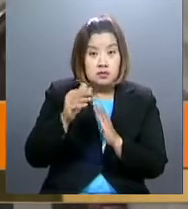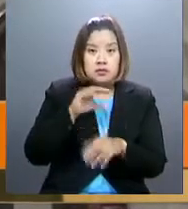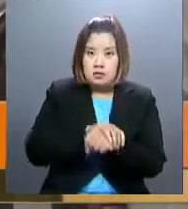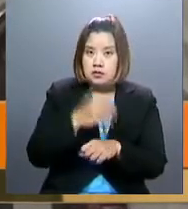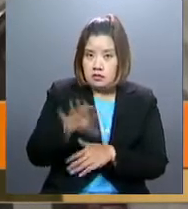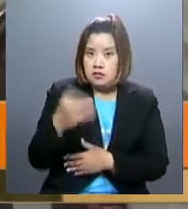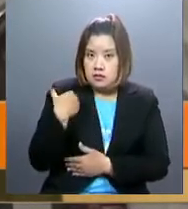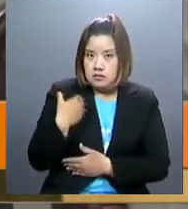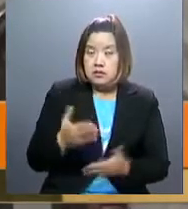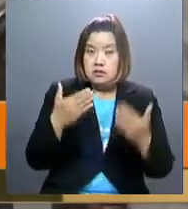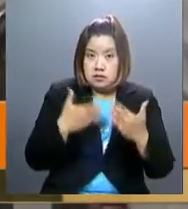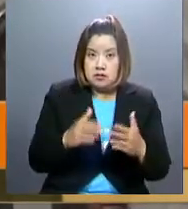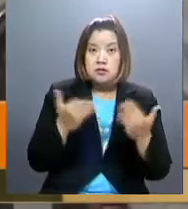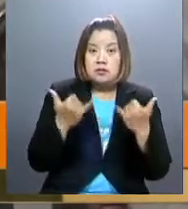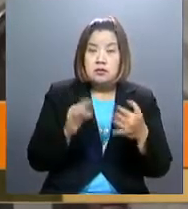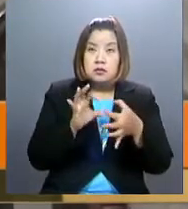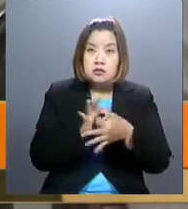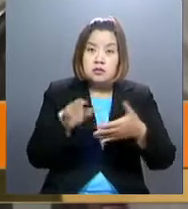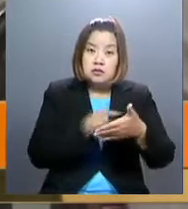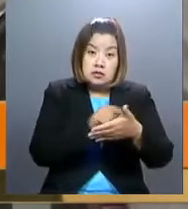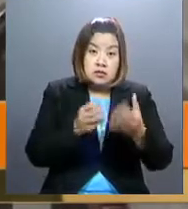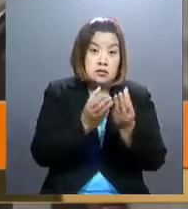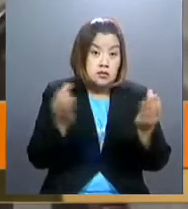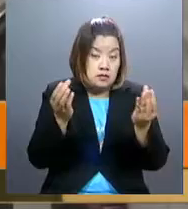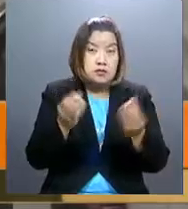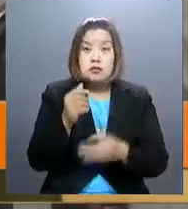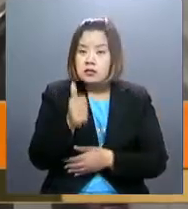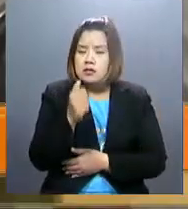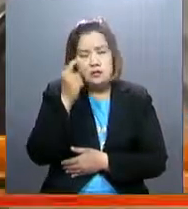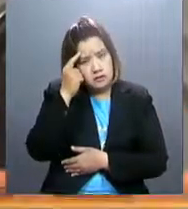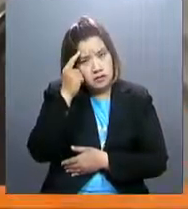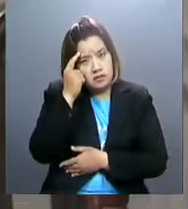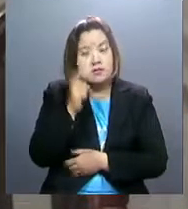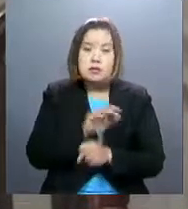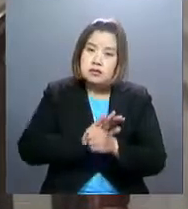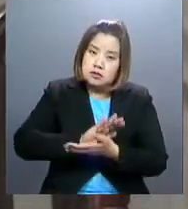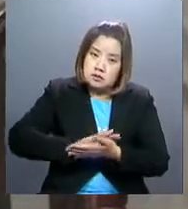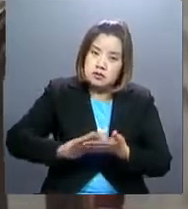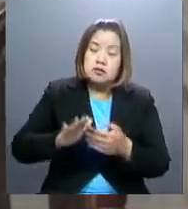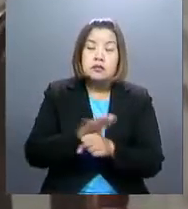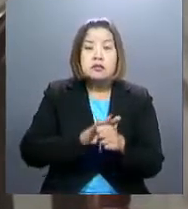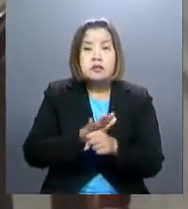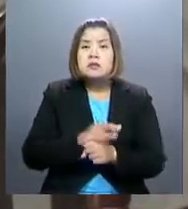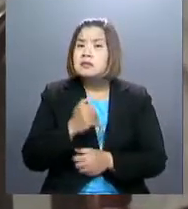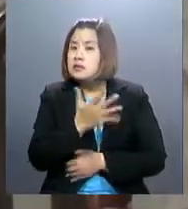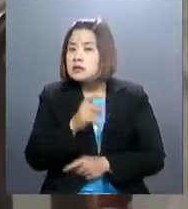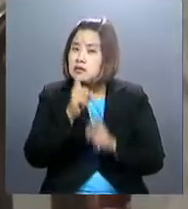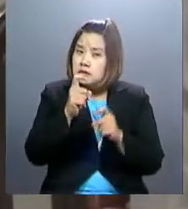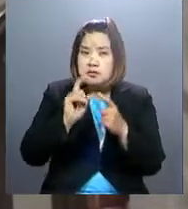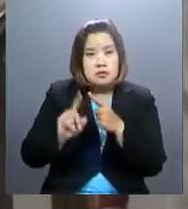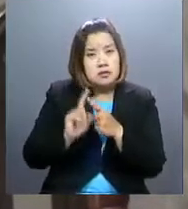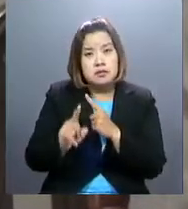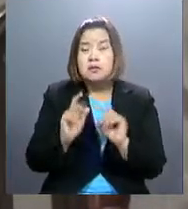ส่วนภาพรวมทั้งหมดถือว่าอยู่ในความเรียบร้อยนะครับไม่มีสิ่งบอกเหตุหรืออะไรเกิ